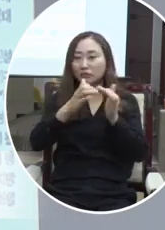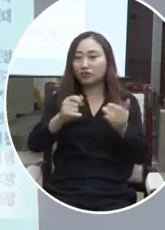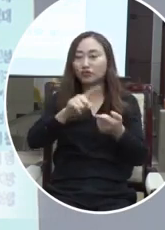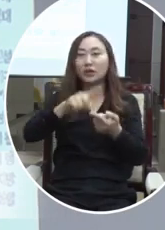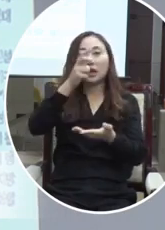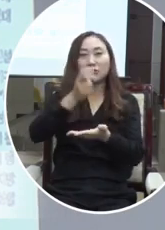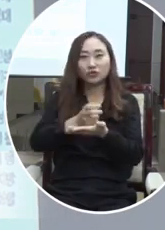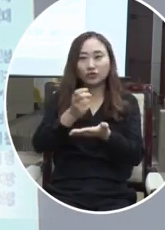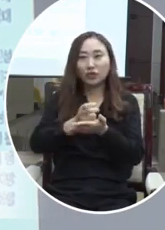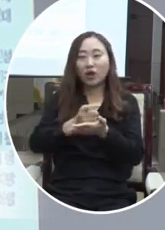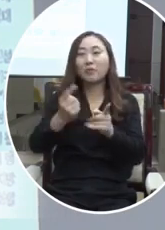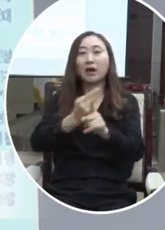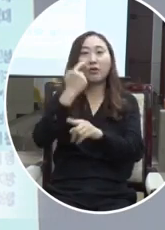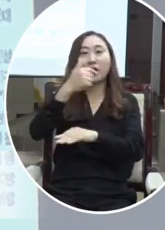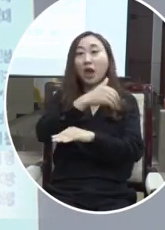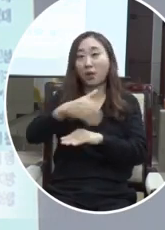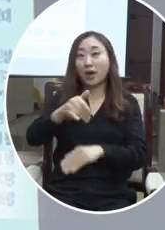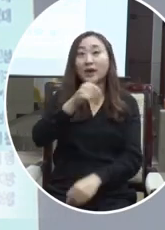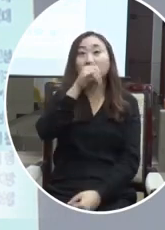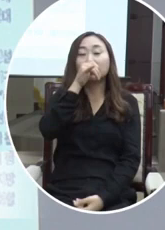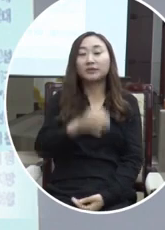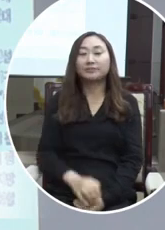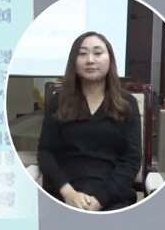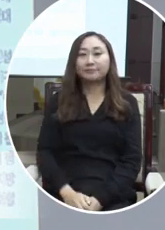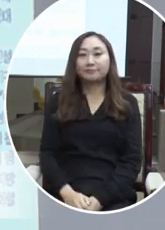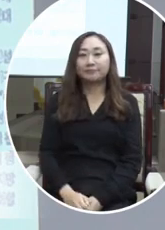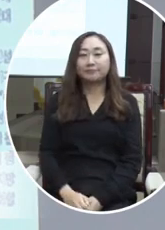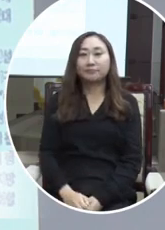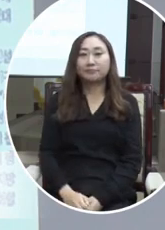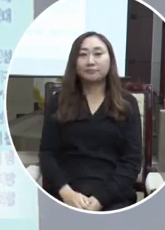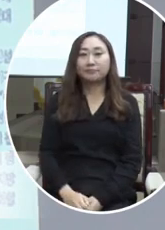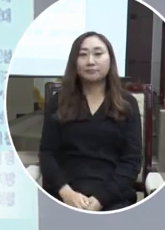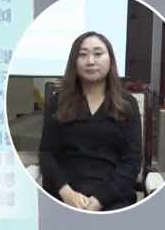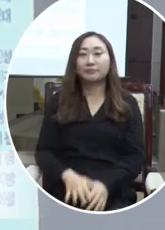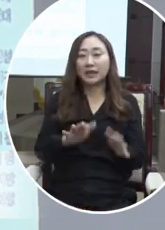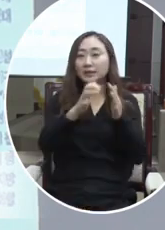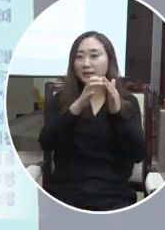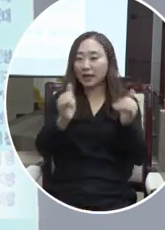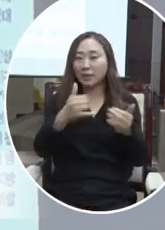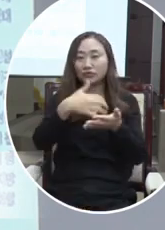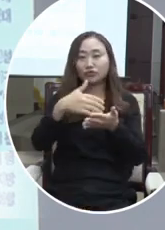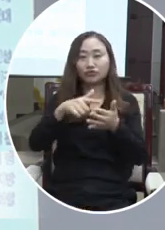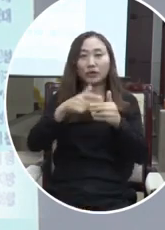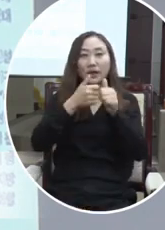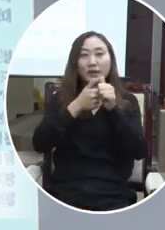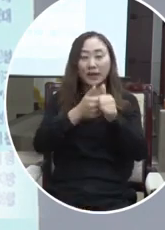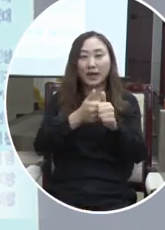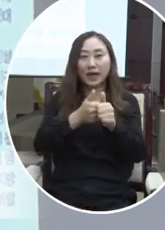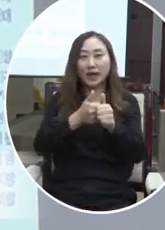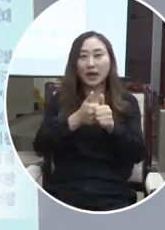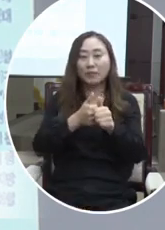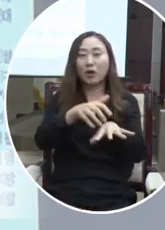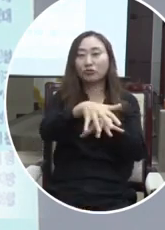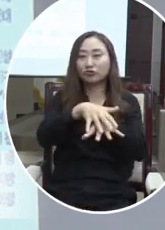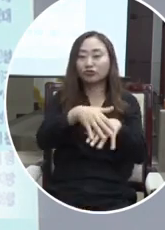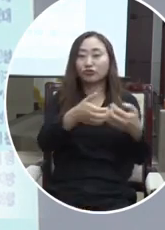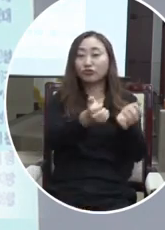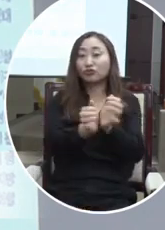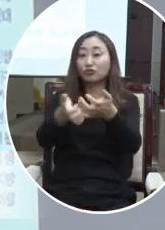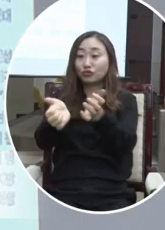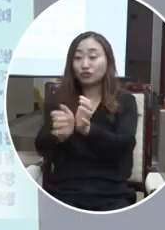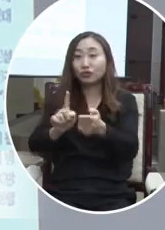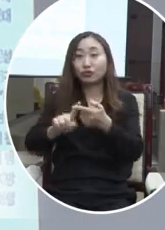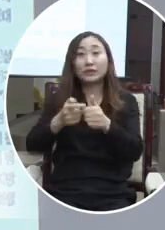등에 관한 규정을 개정할 예정입니다. 이는 그동안 인구 규모에 따라 지자체 실국수 설치